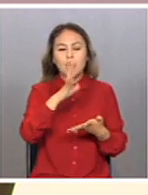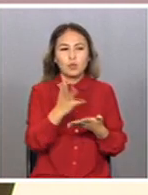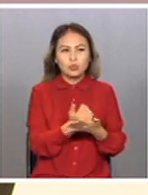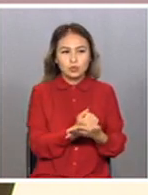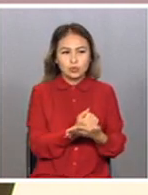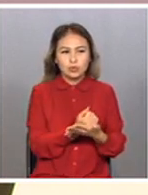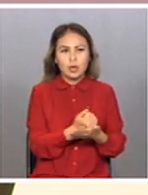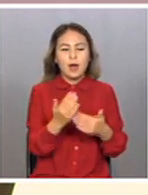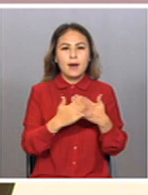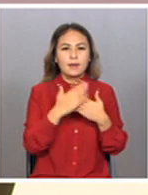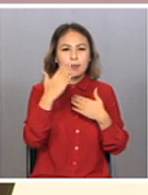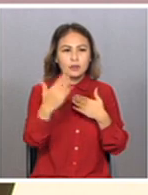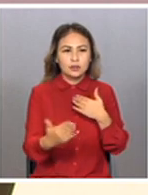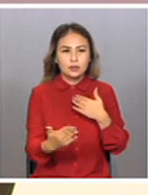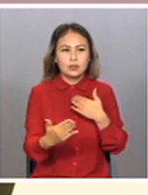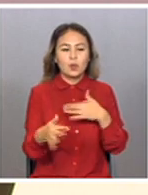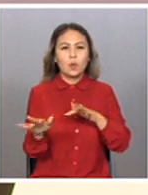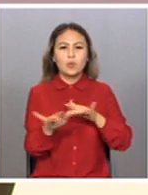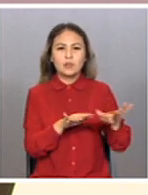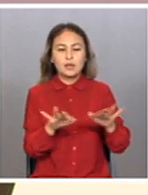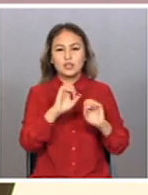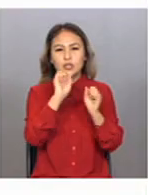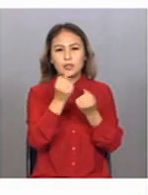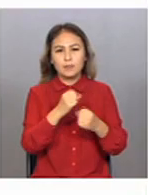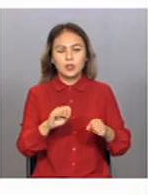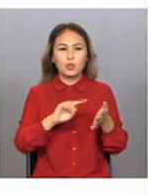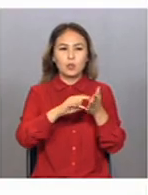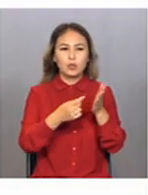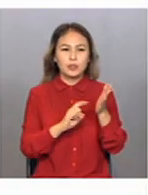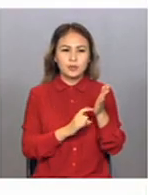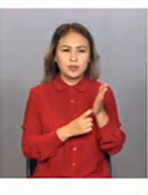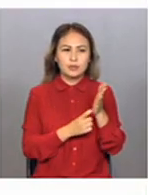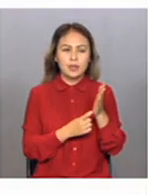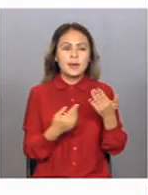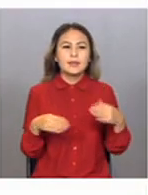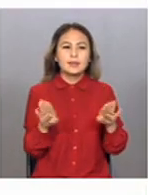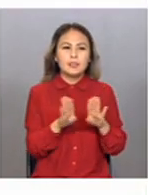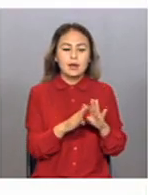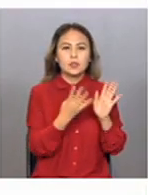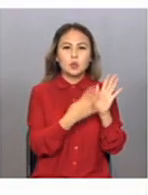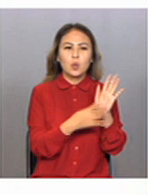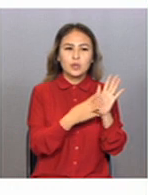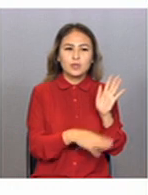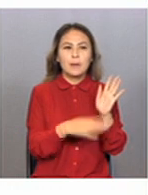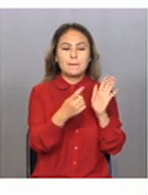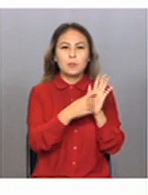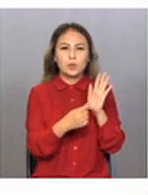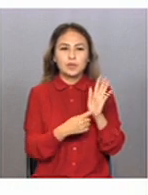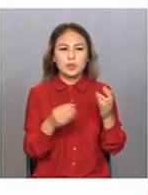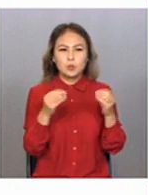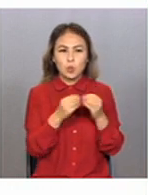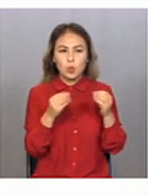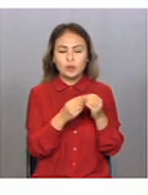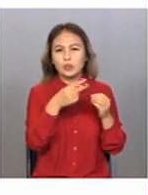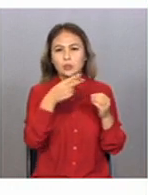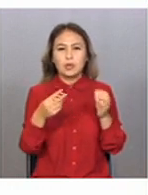үшін арақашықтықты қозғалыс жылдамдығына бөлеміз. Яғни 90 мен 10-ның бөліндісі